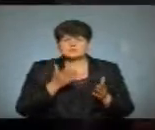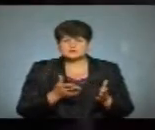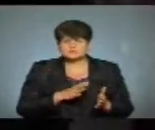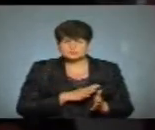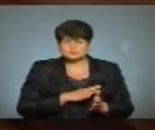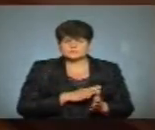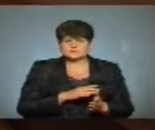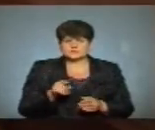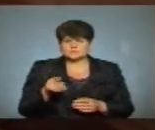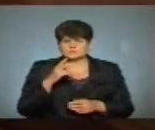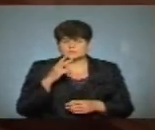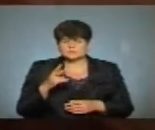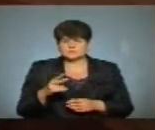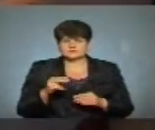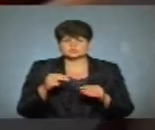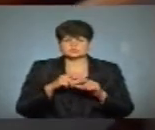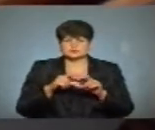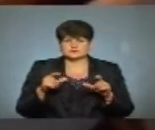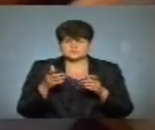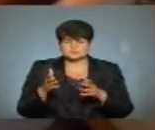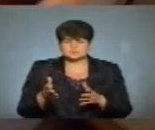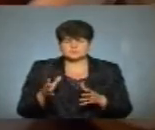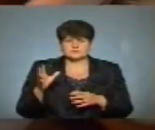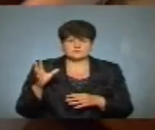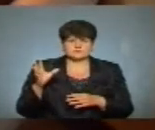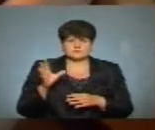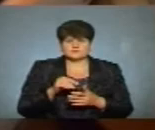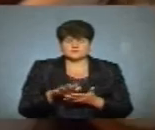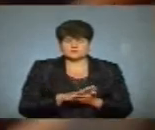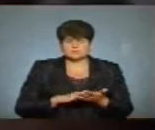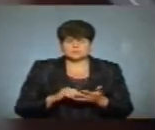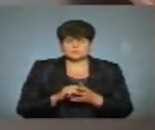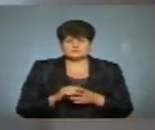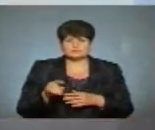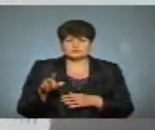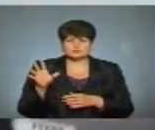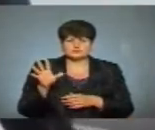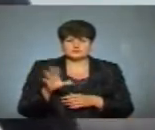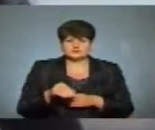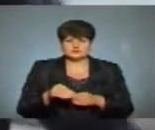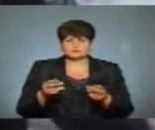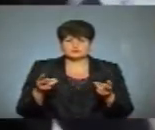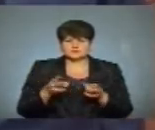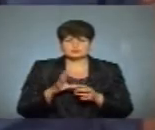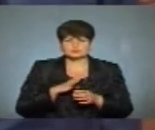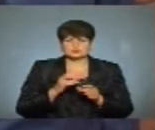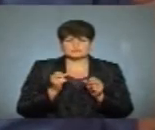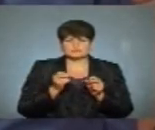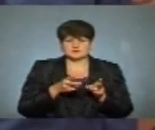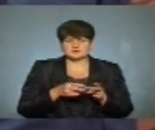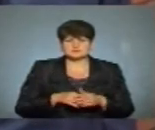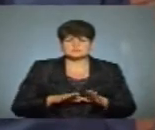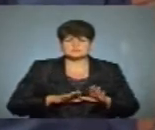був. Подивіться тут по шкафчиках. Все понищено. Рахуйте, воно все вже потрібно буде викидати.